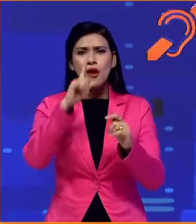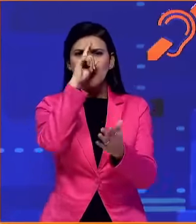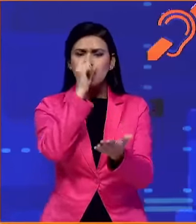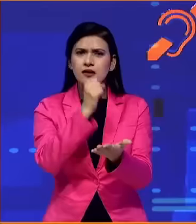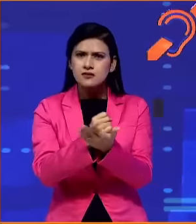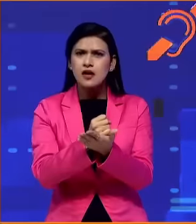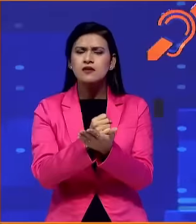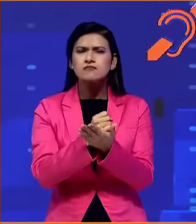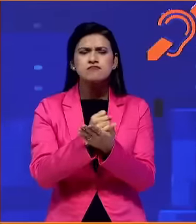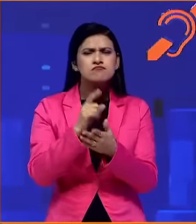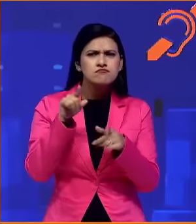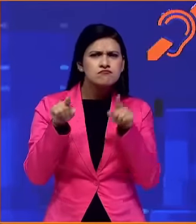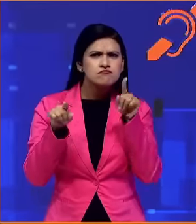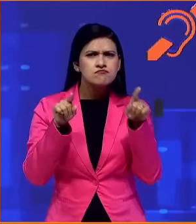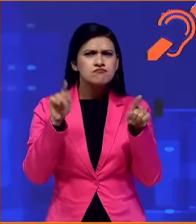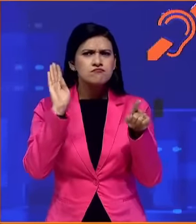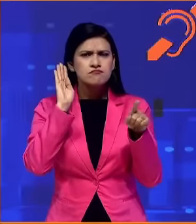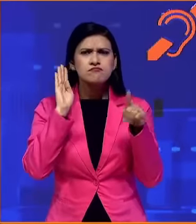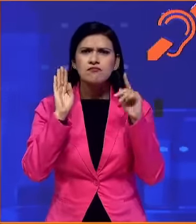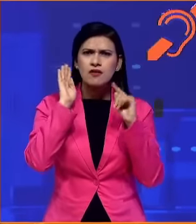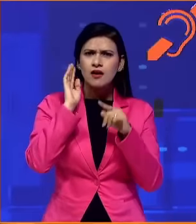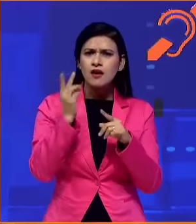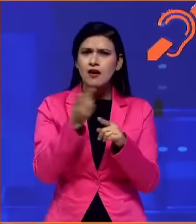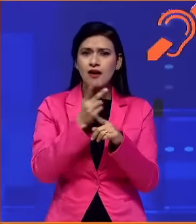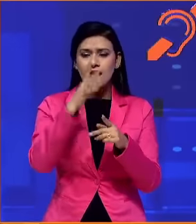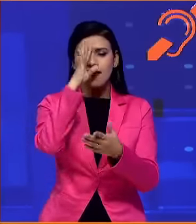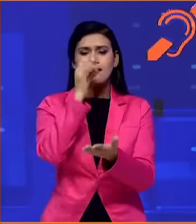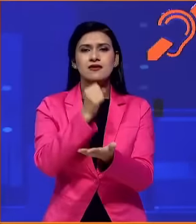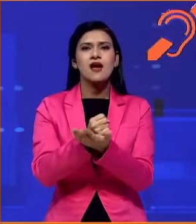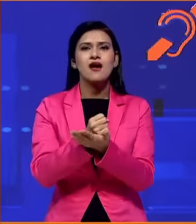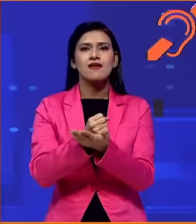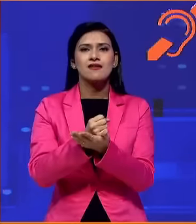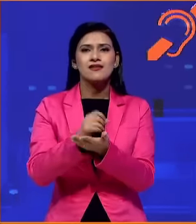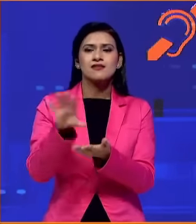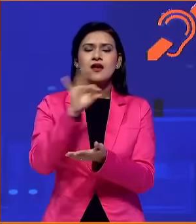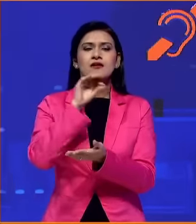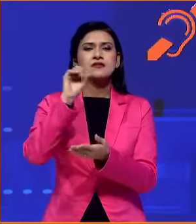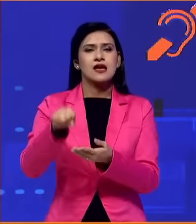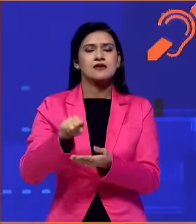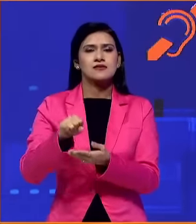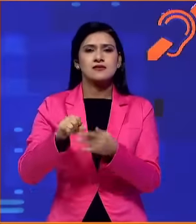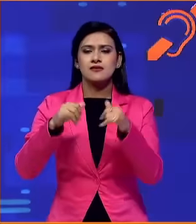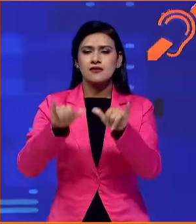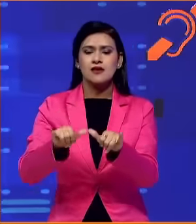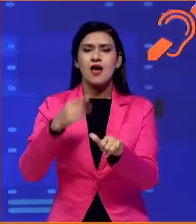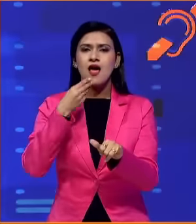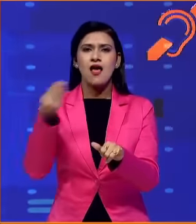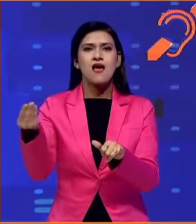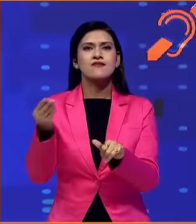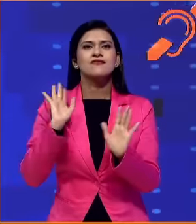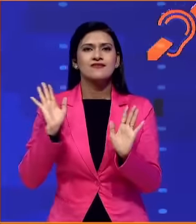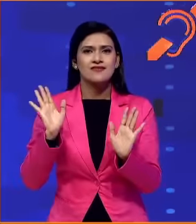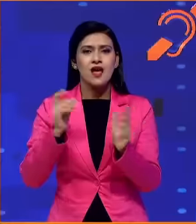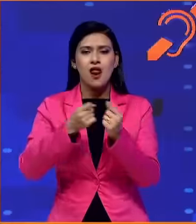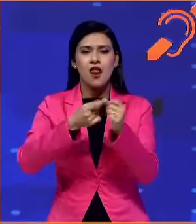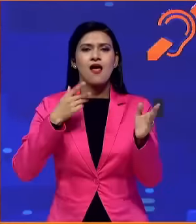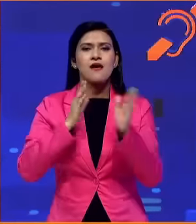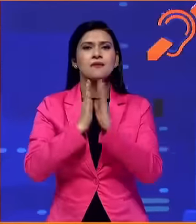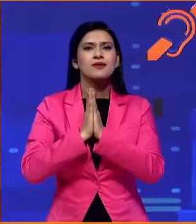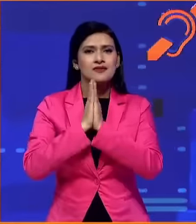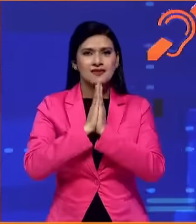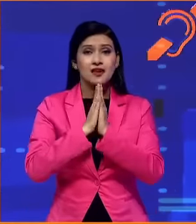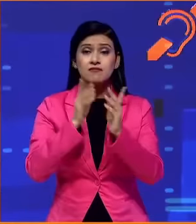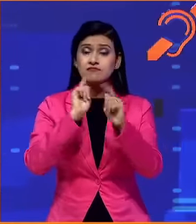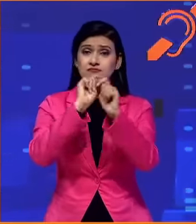सभीनेइसकास्वागतकियाऔर सभीनेइसबातपरखुशीऔर प्रसन्नताव्यक्तकीकिएकभव्यमंदिरकानिर्माण